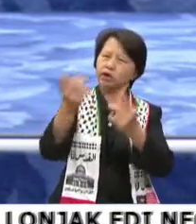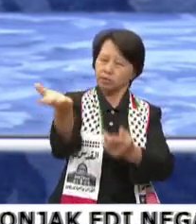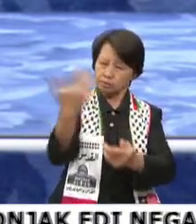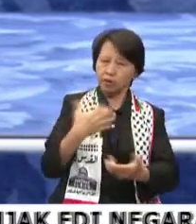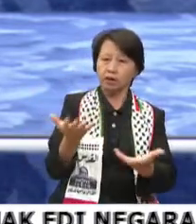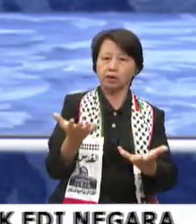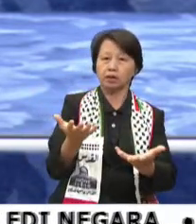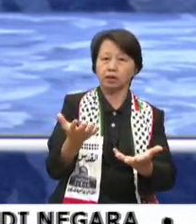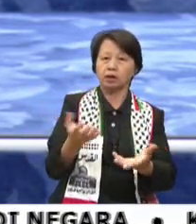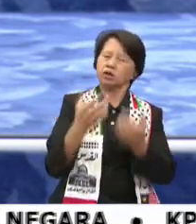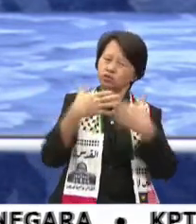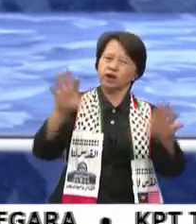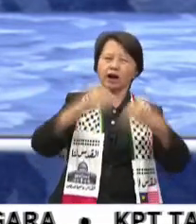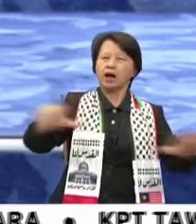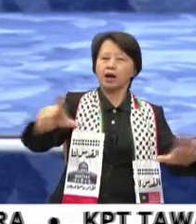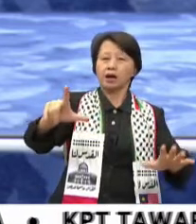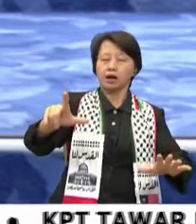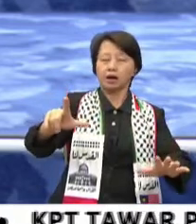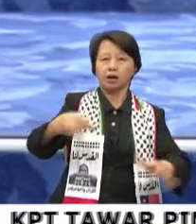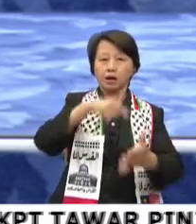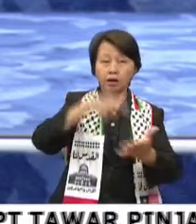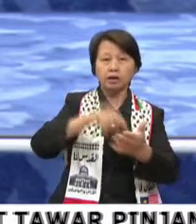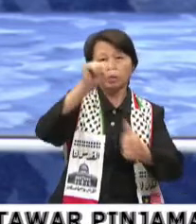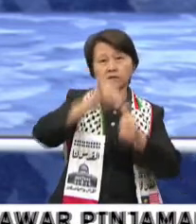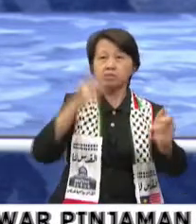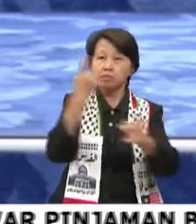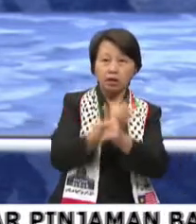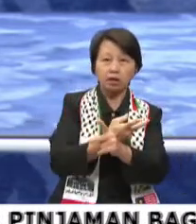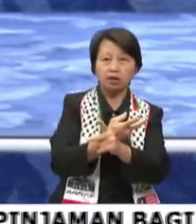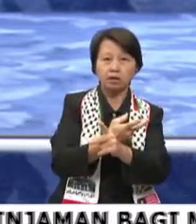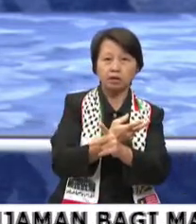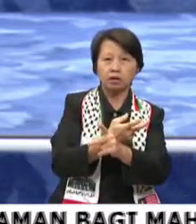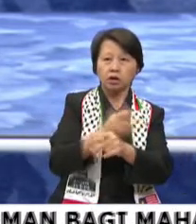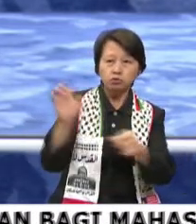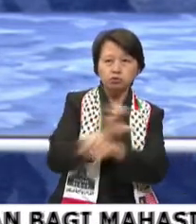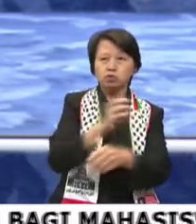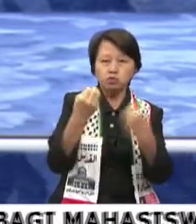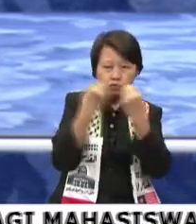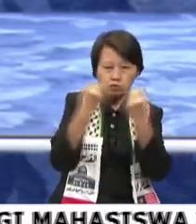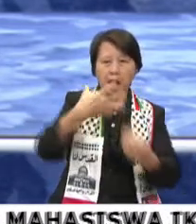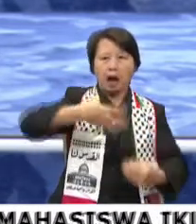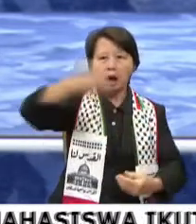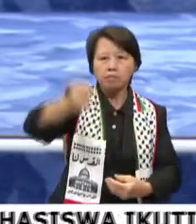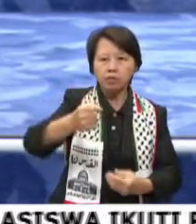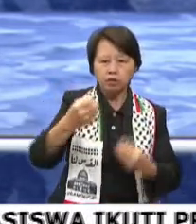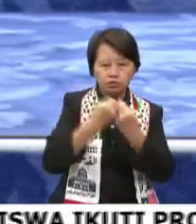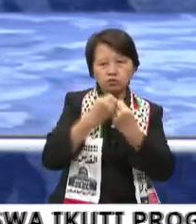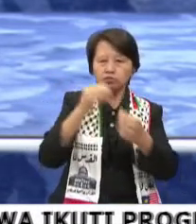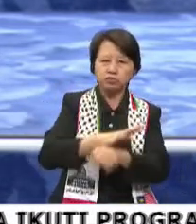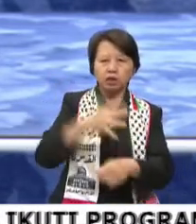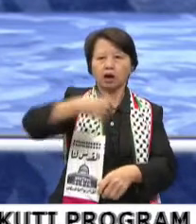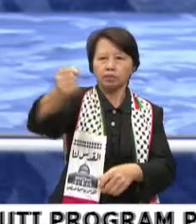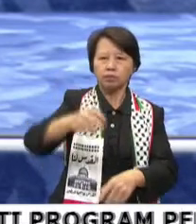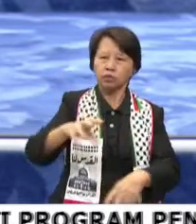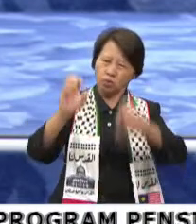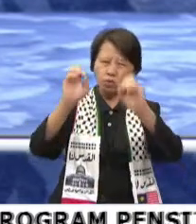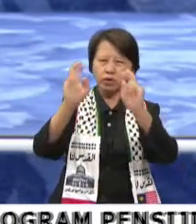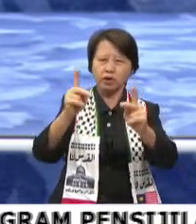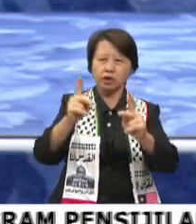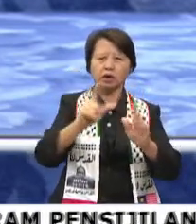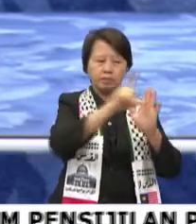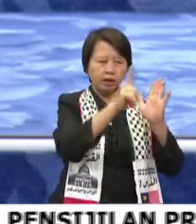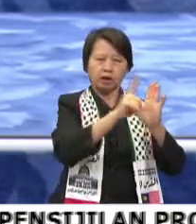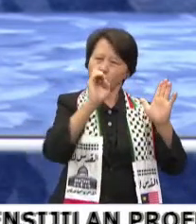begitu Sudahlah ini tiap kali Nak cukup jumlah ambil alih tak apa perlembagaan